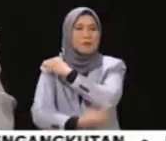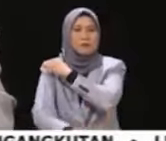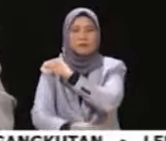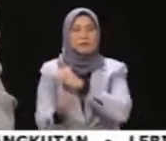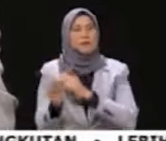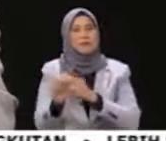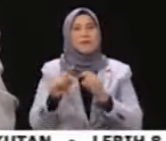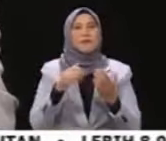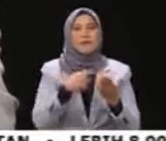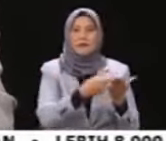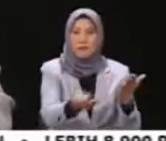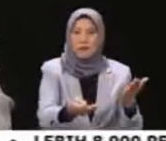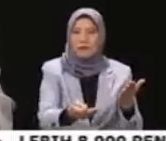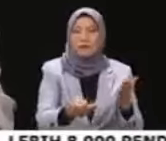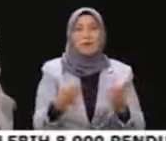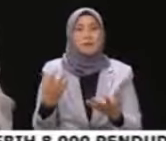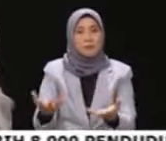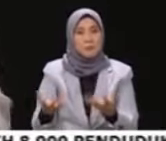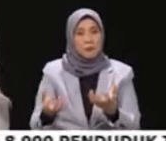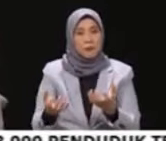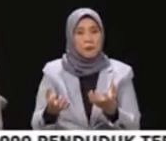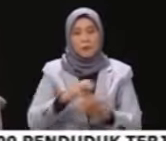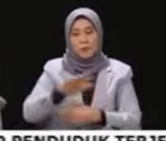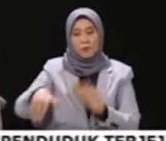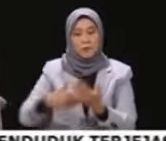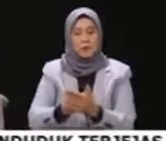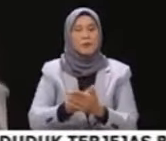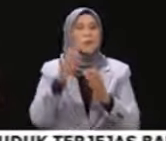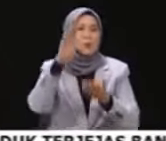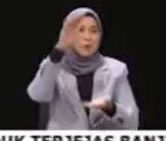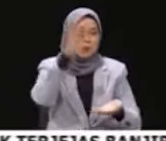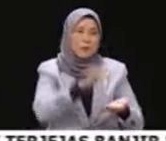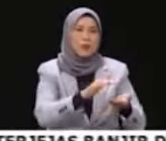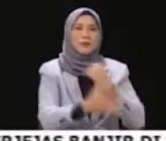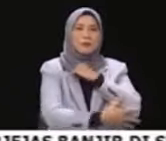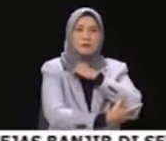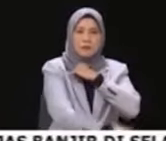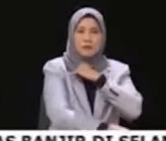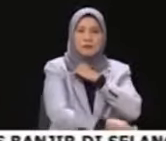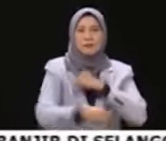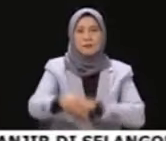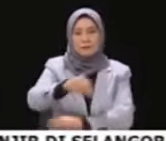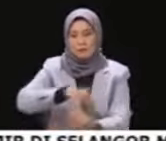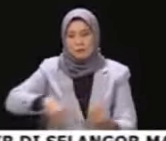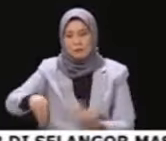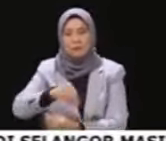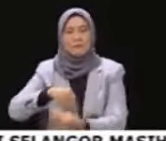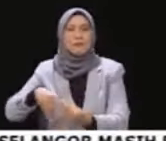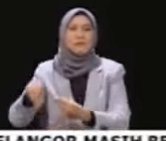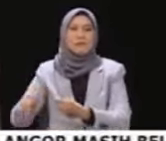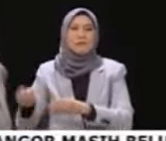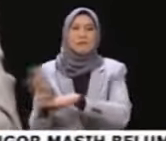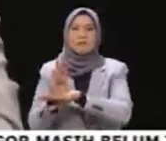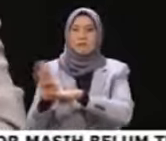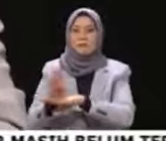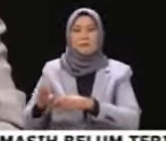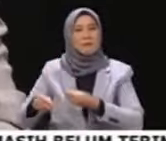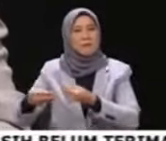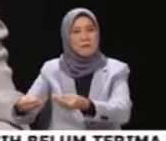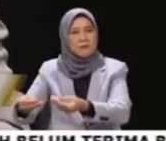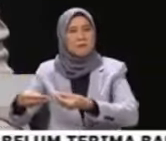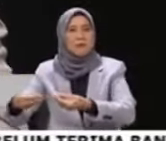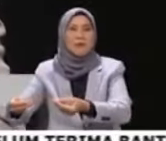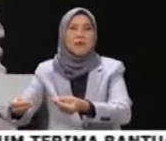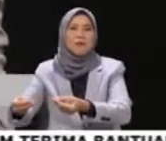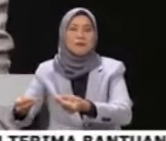gagal. Kita nak supaya kita dapat mengurangkan asnaf dan banyak untuk orang yang memberi. Maka kalau